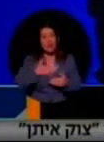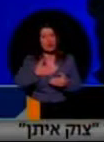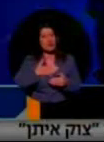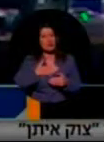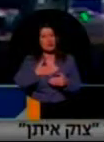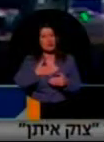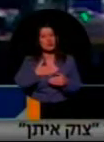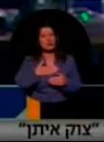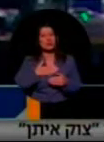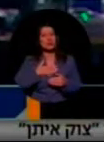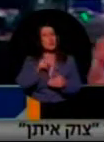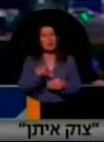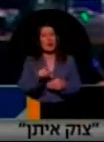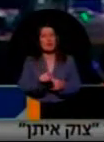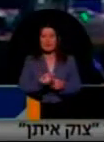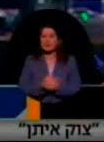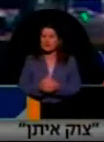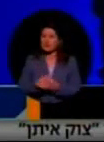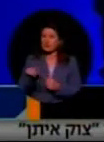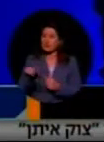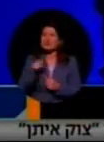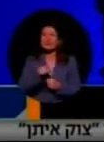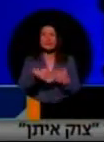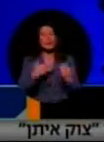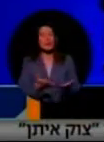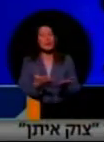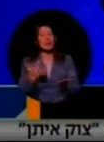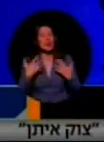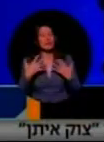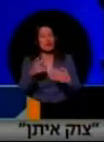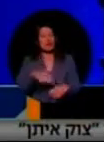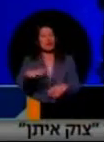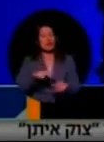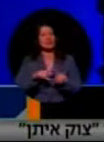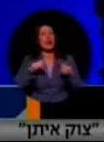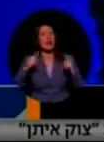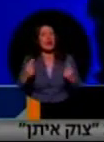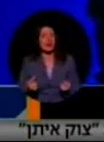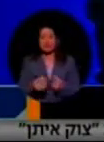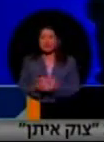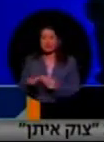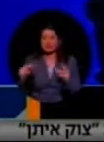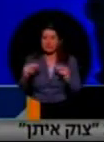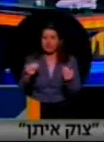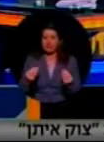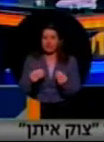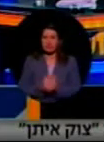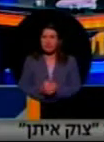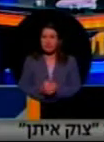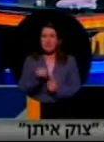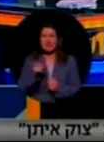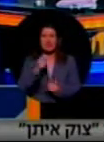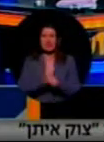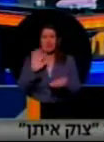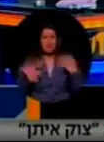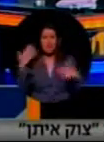בעניין הפיצויים, אבל זה לא מחייב, אבל זה נותן אווירה ציבורית אחרת ללכת רחב יותר. לא, אבל הרי אתם מבלבלים יותר מדי דברים,